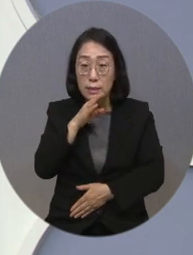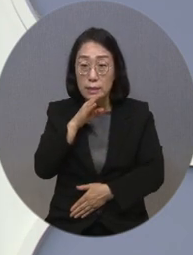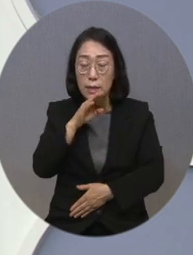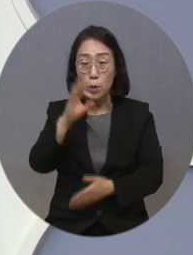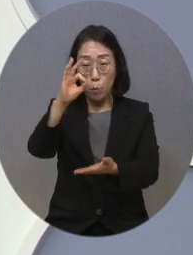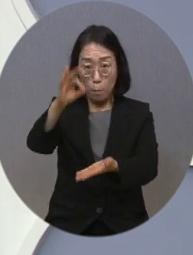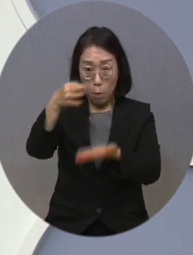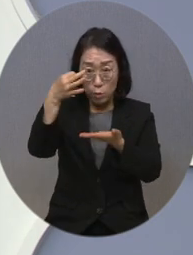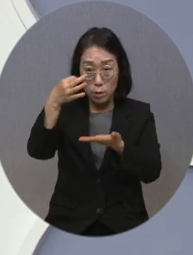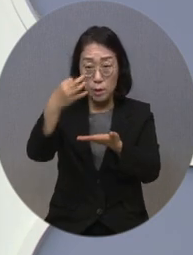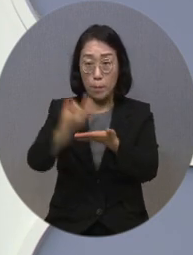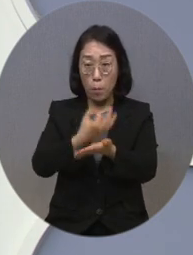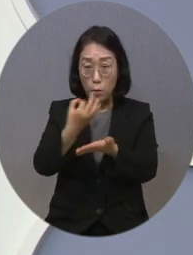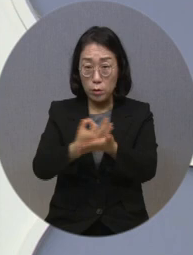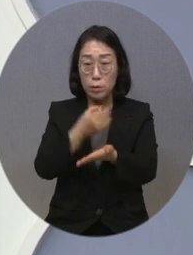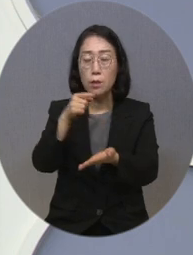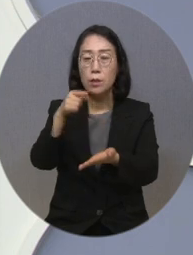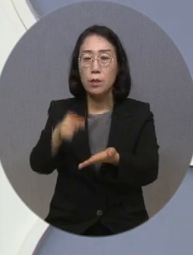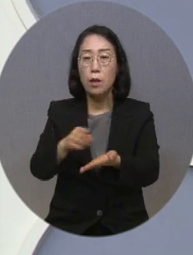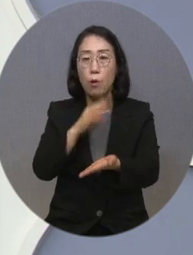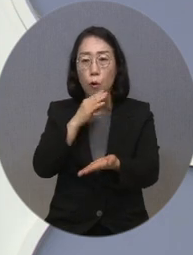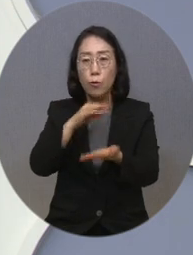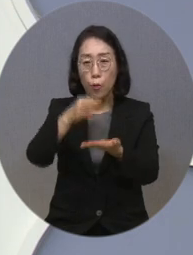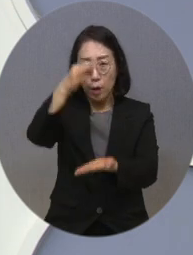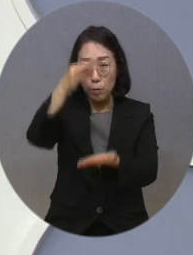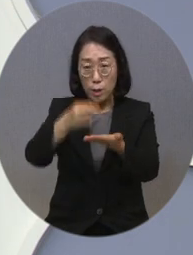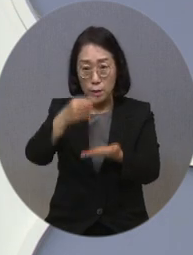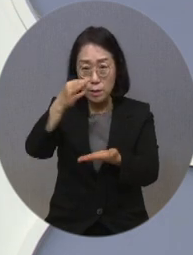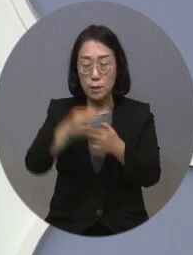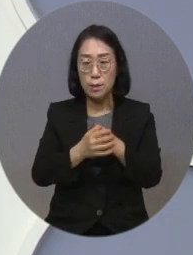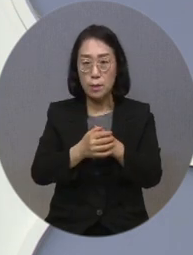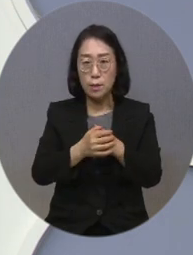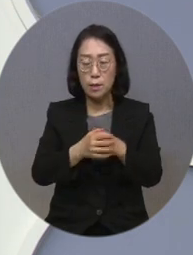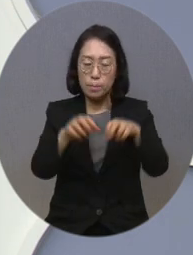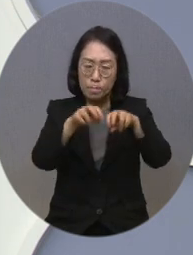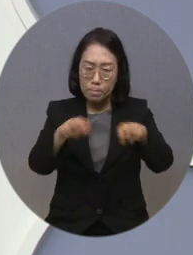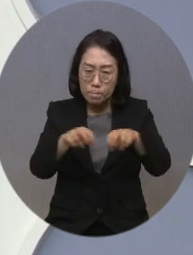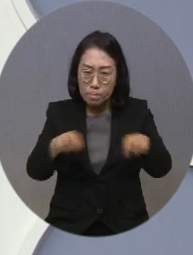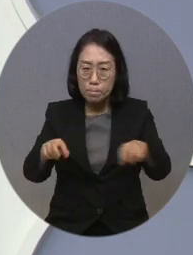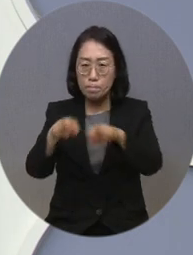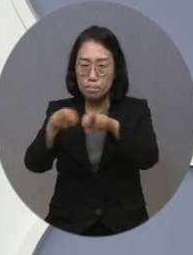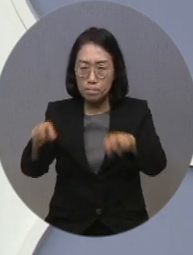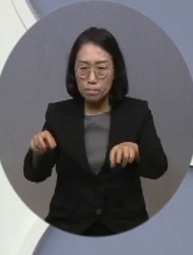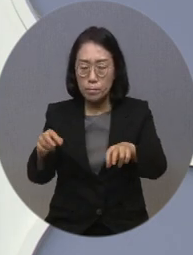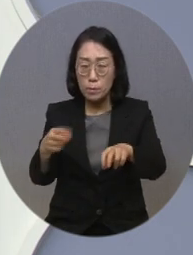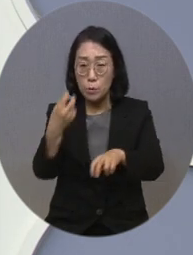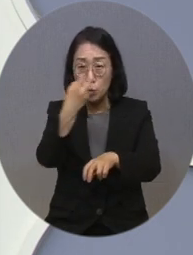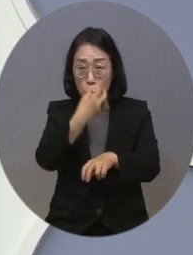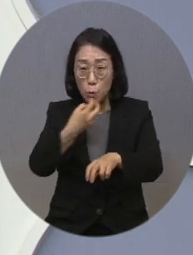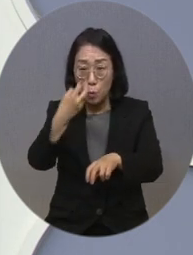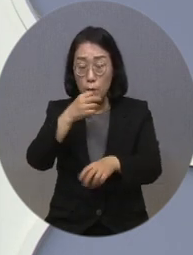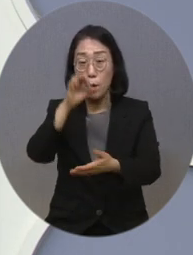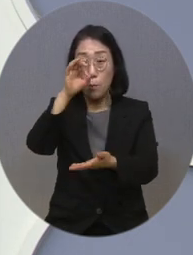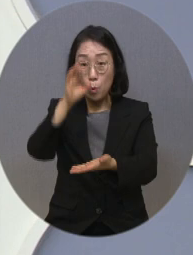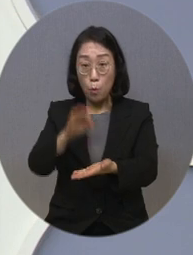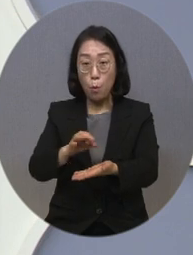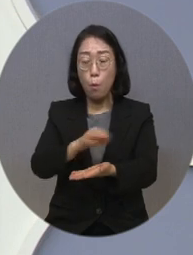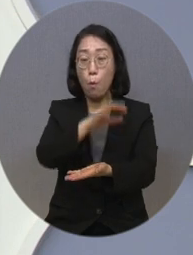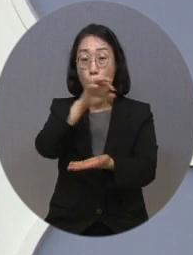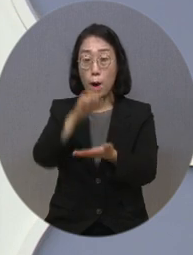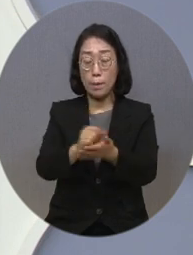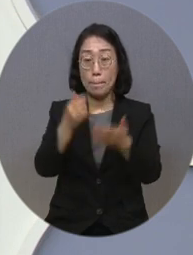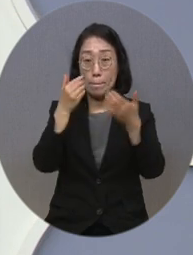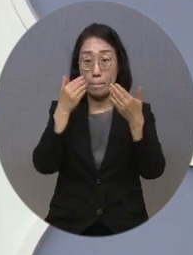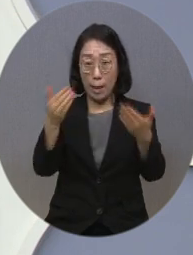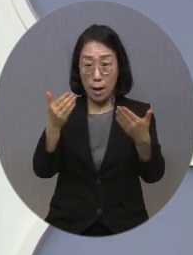어떻게 변했는가를 여러 유관기관에서 조사를 해서 이것을 정확한 손실액을 산출할 수 있는 근거를